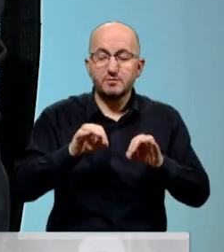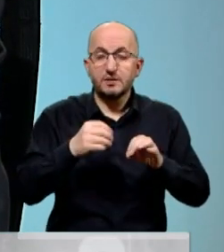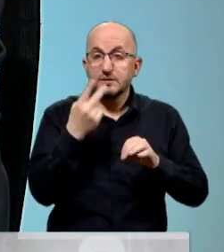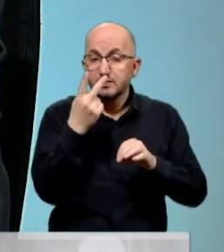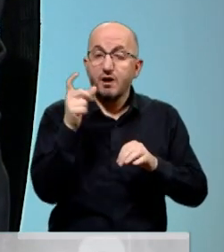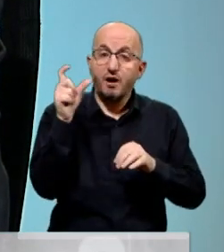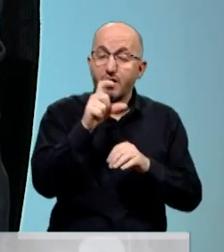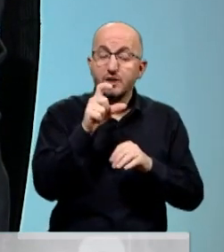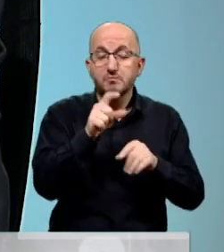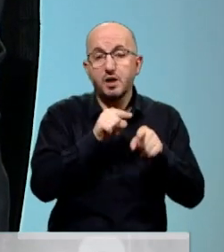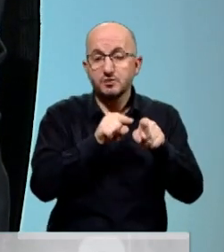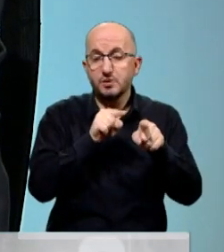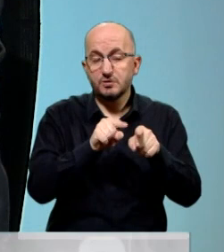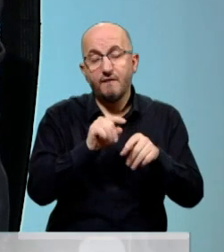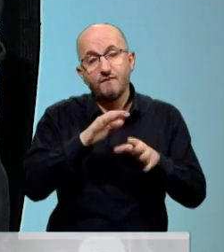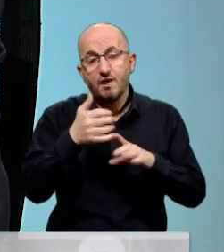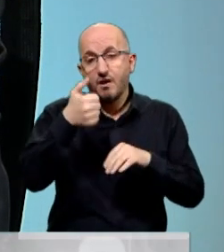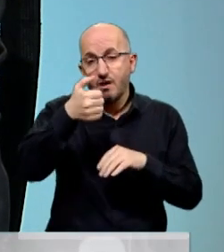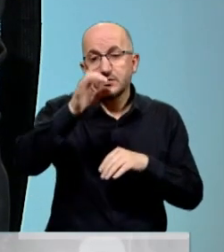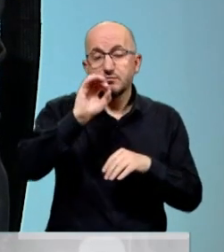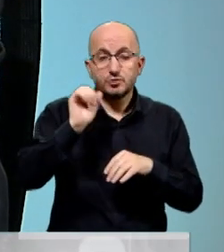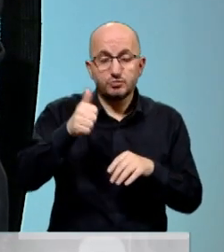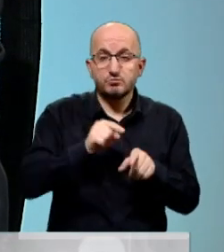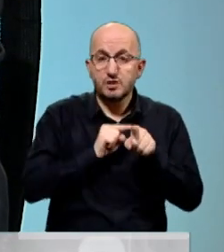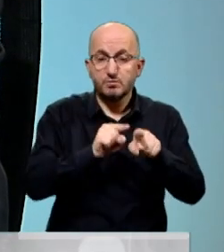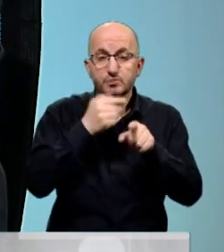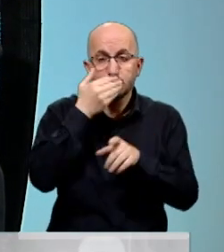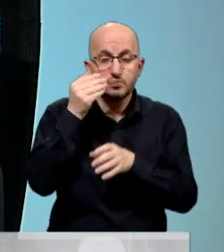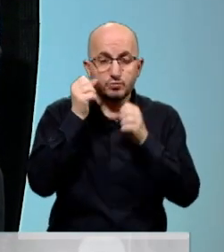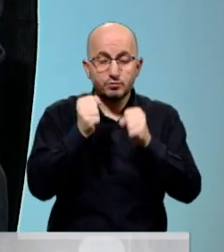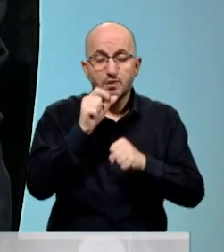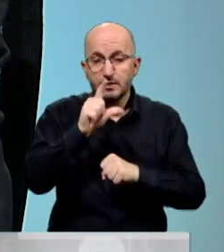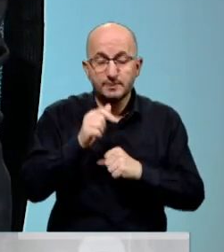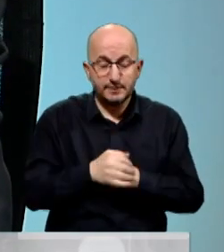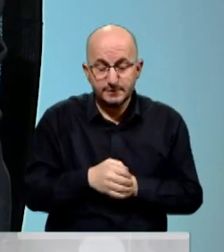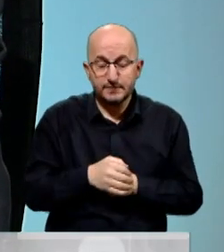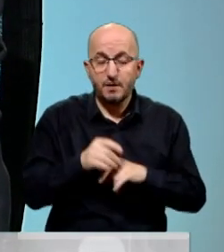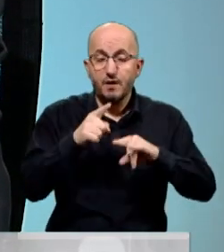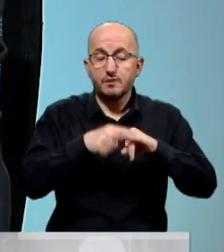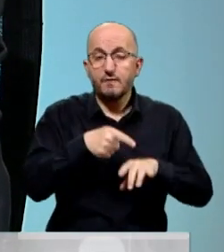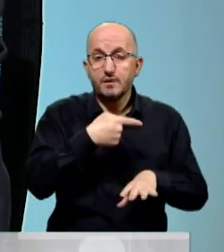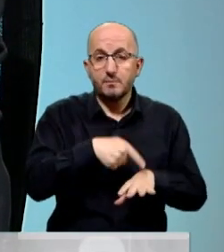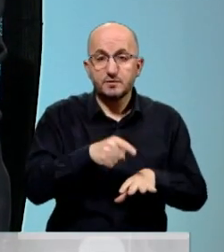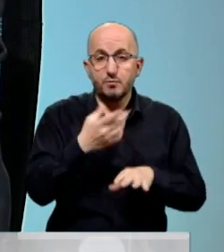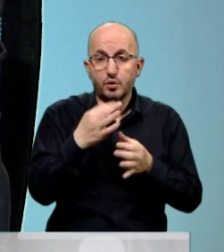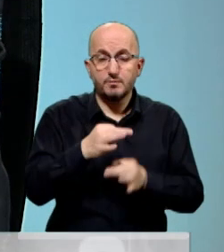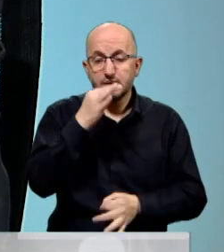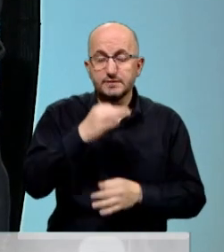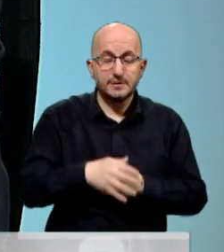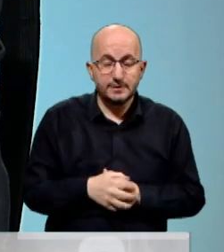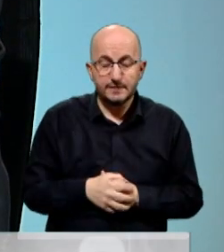kameri ay veya 60 gün arka arkaya oruç tutmaları gerekir. Hanefiyül mezhep olan bir